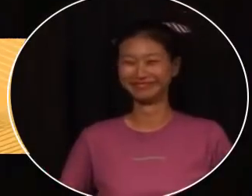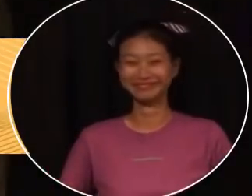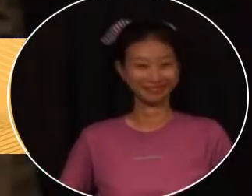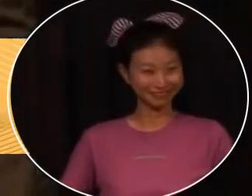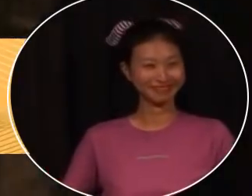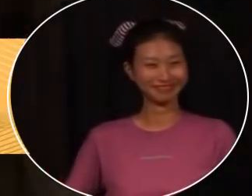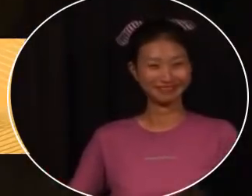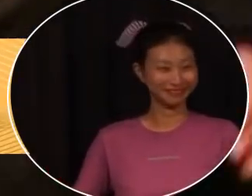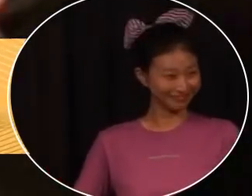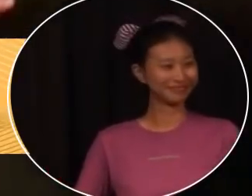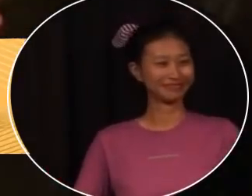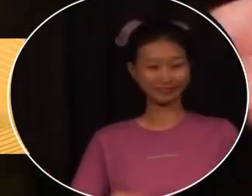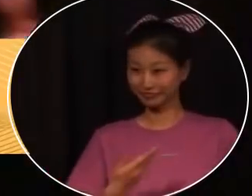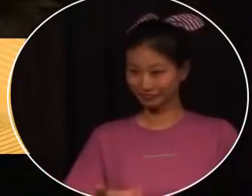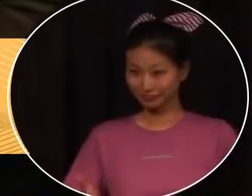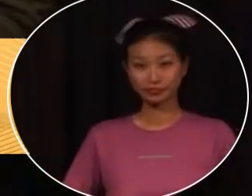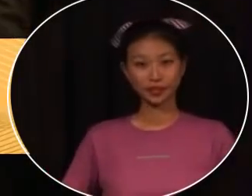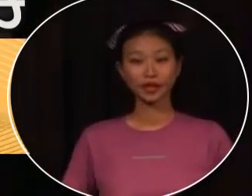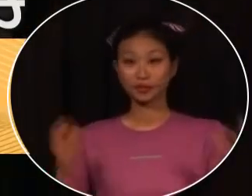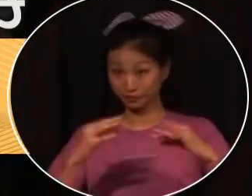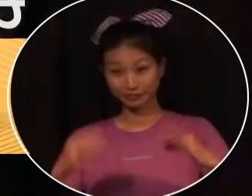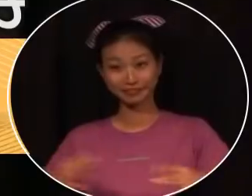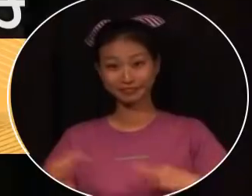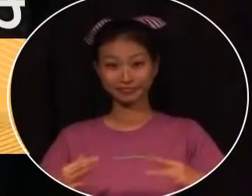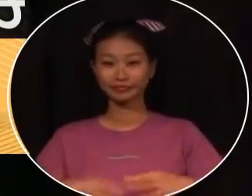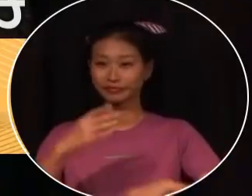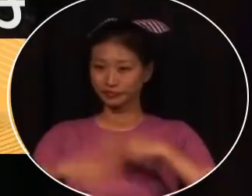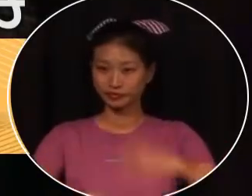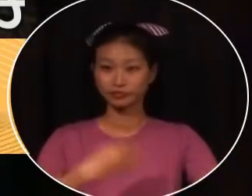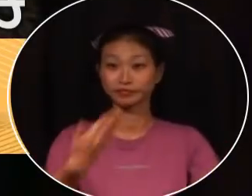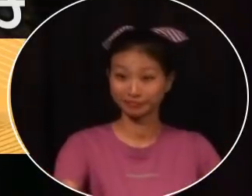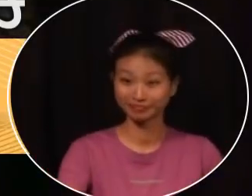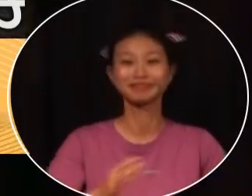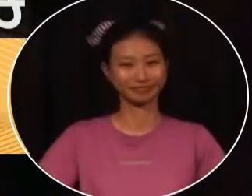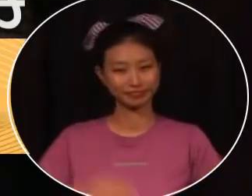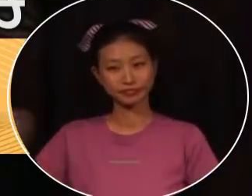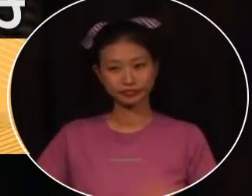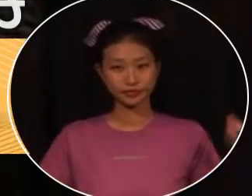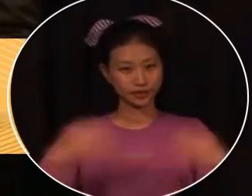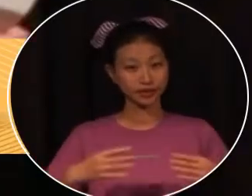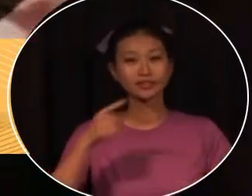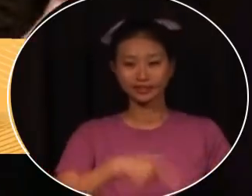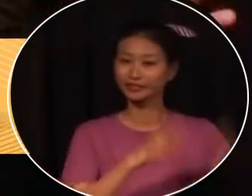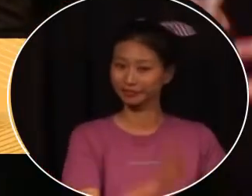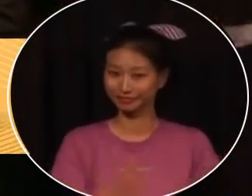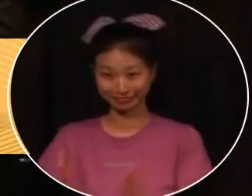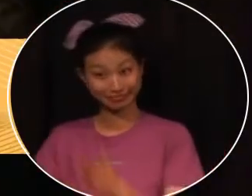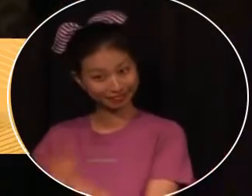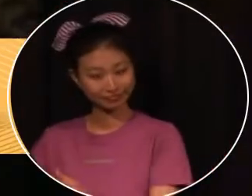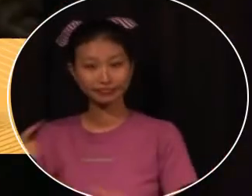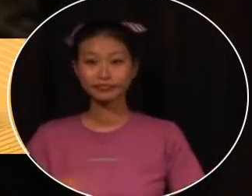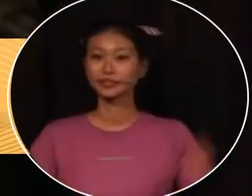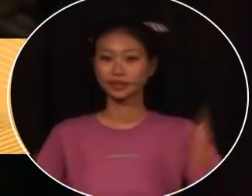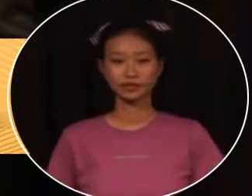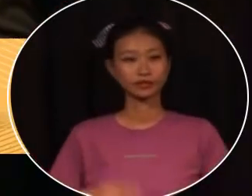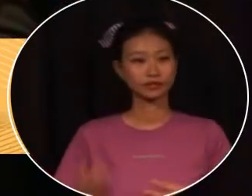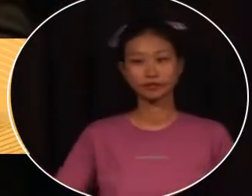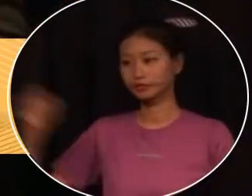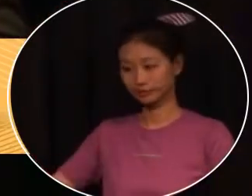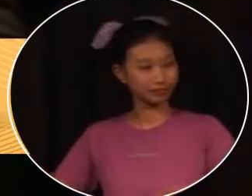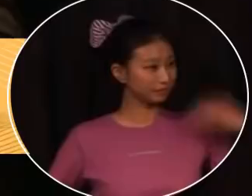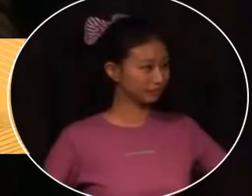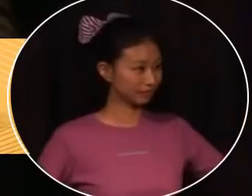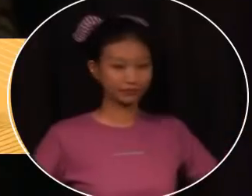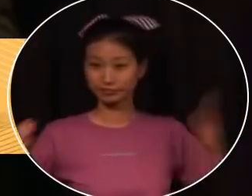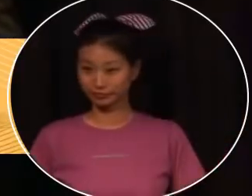各位啊，我先跟大家讲一讲陈宝这个人啊，英文实在不是很好，但他每次抽这种签就是会抽到英